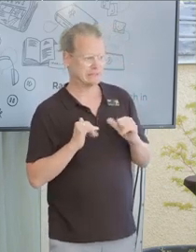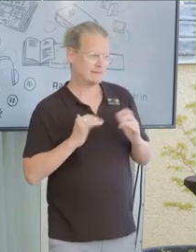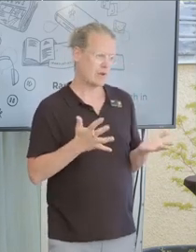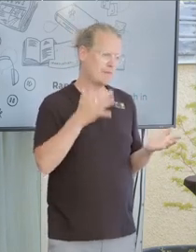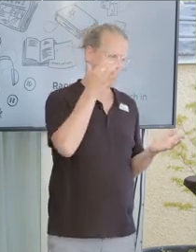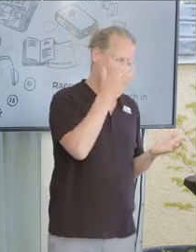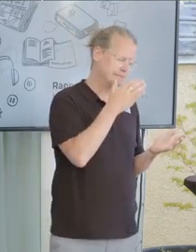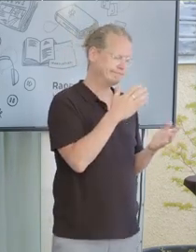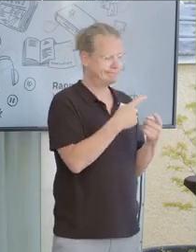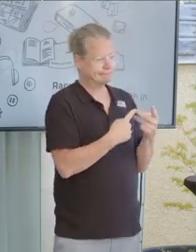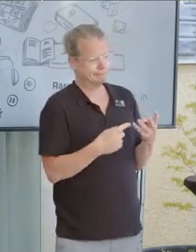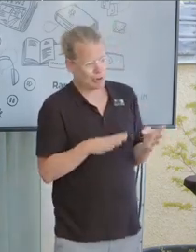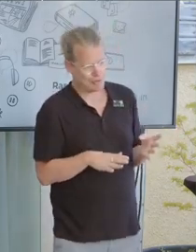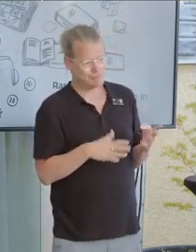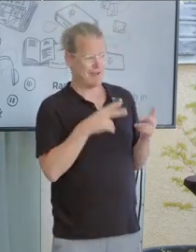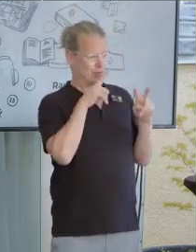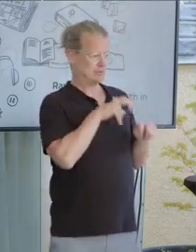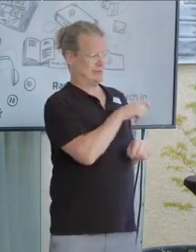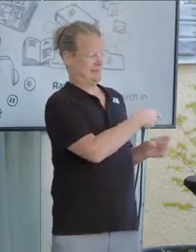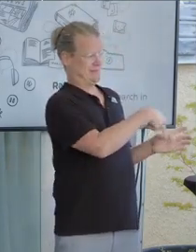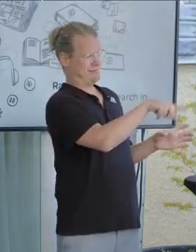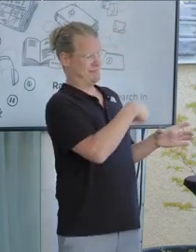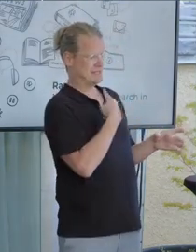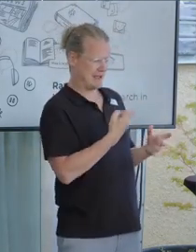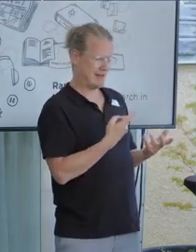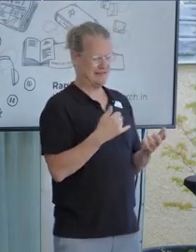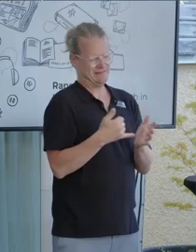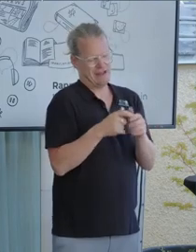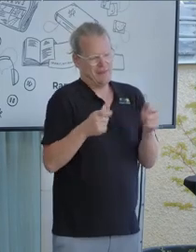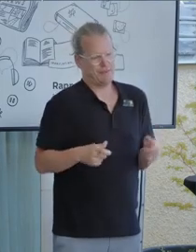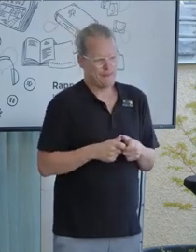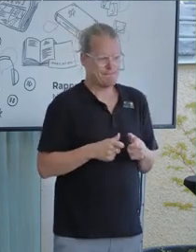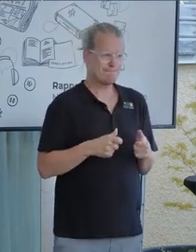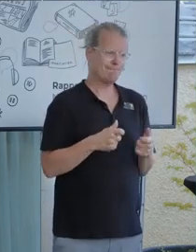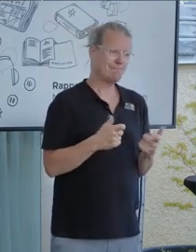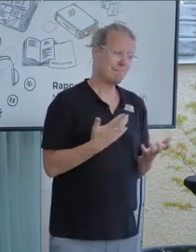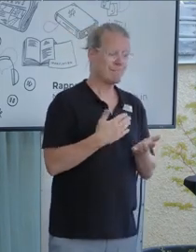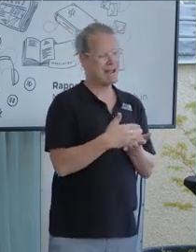här rapporten. Och det är väl lite det som vi ska försöka navigera kring under dagens seminarium.